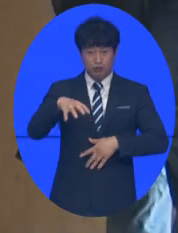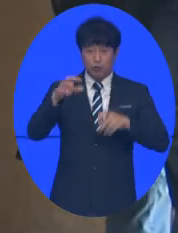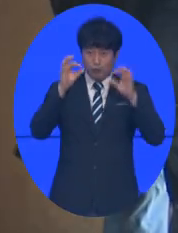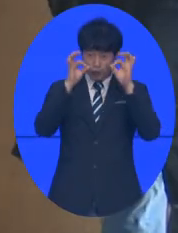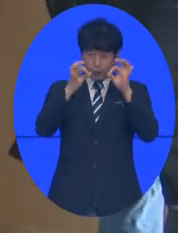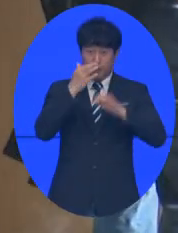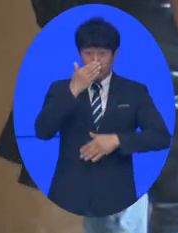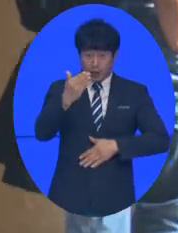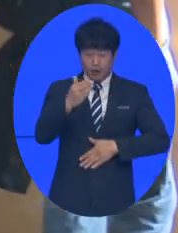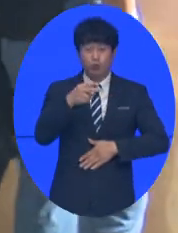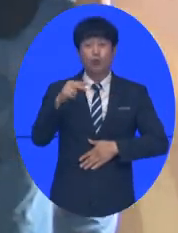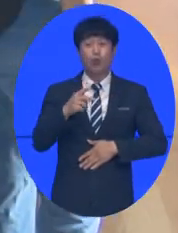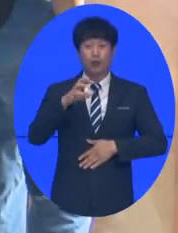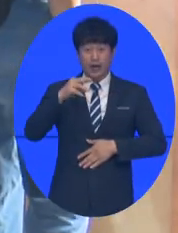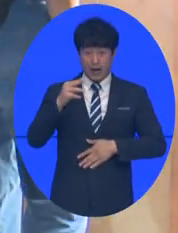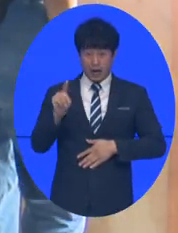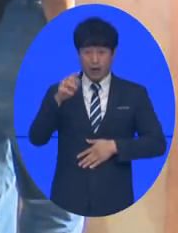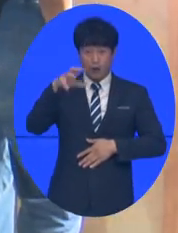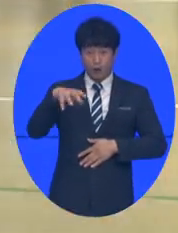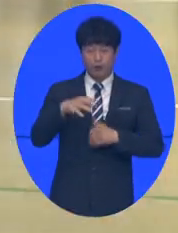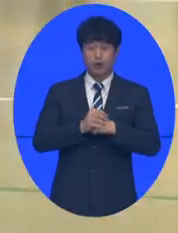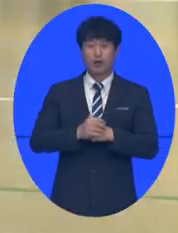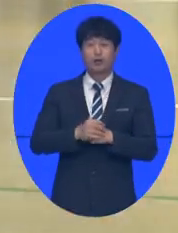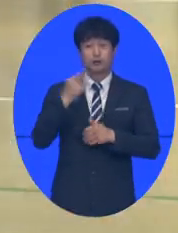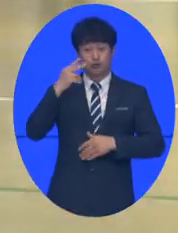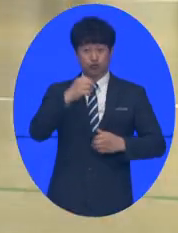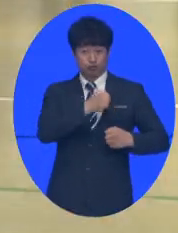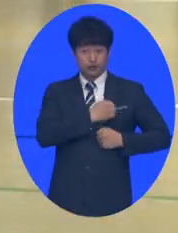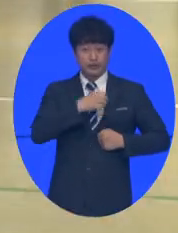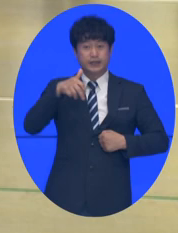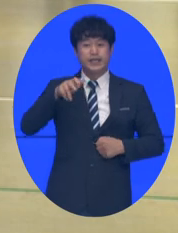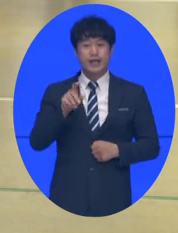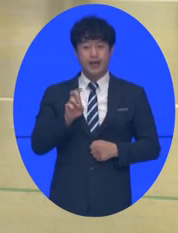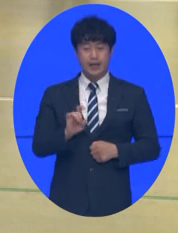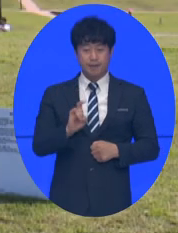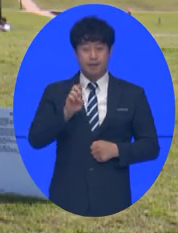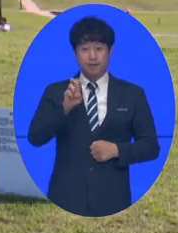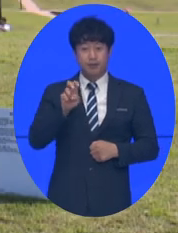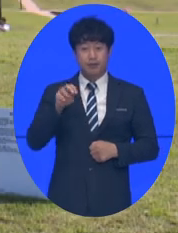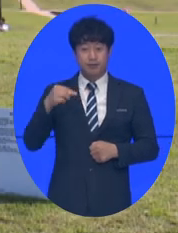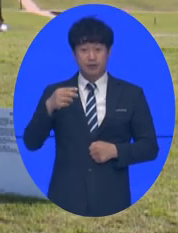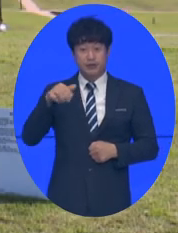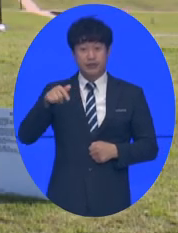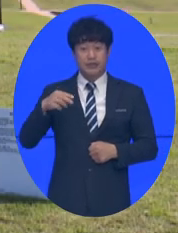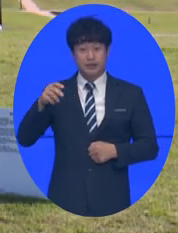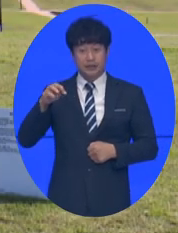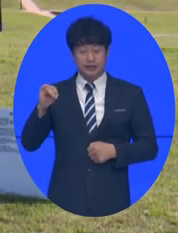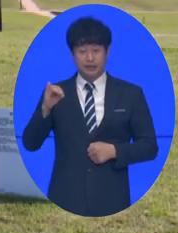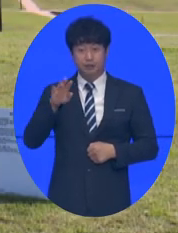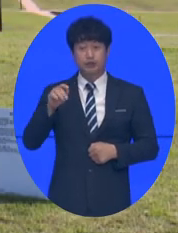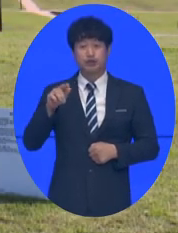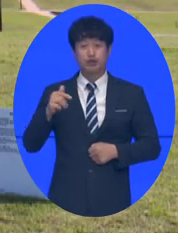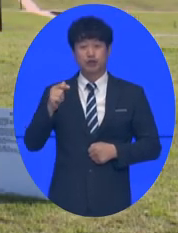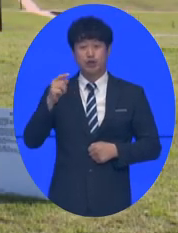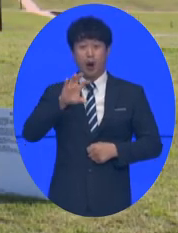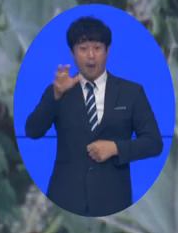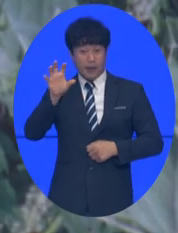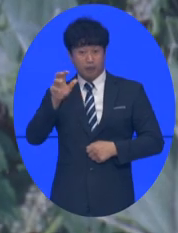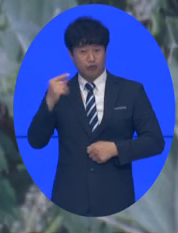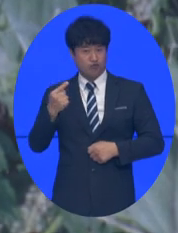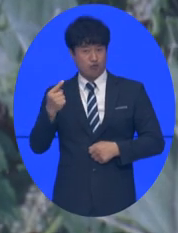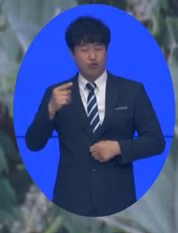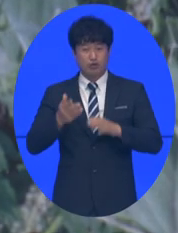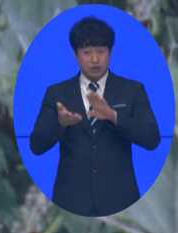전망대와 미군이 남기고 떠난 군시설이자 근대 문화유산인 캠프 그리브스, 수천 개의 바람개비가 맞이하는 평화의